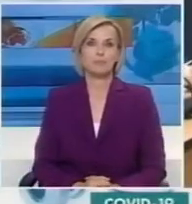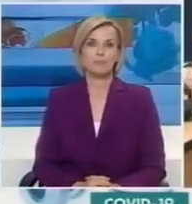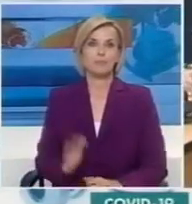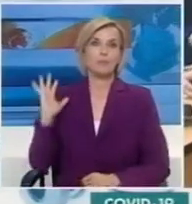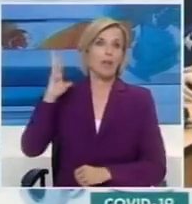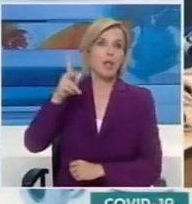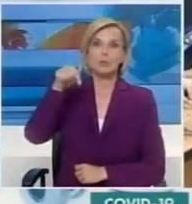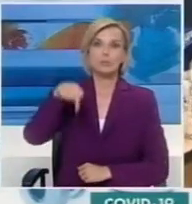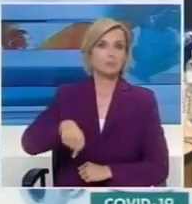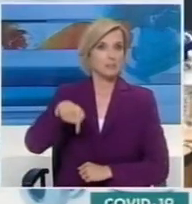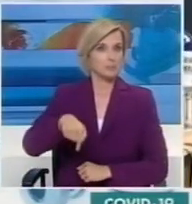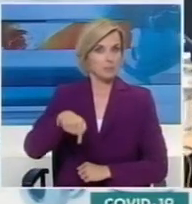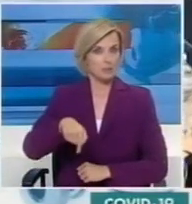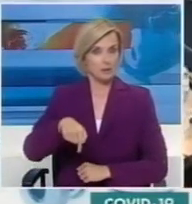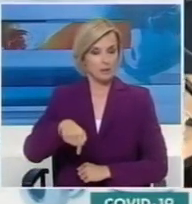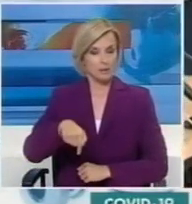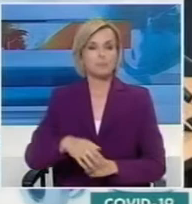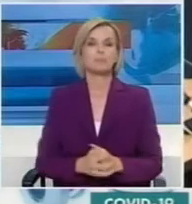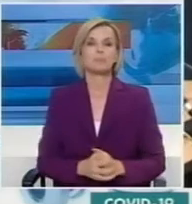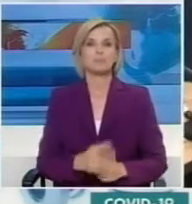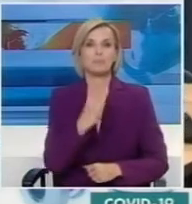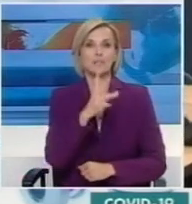Έως σήμερα, περισσότερα από